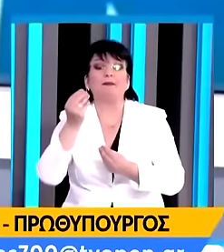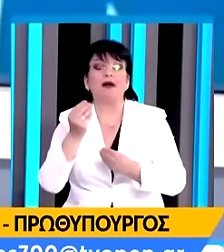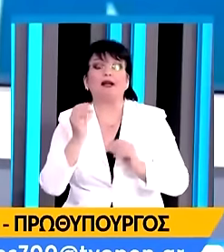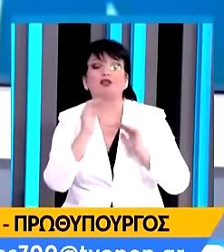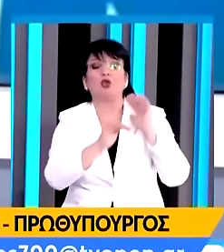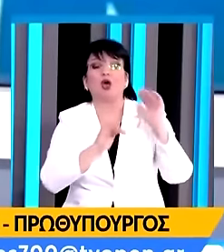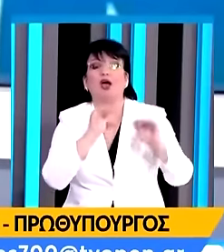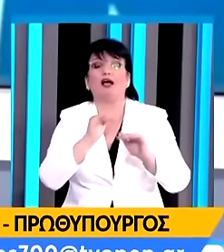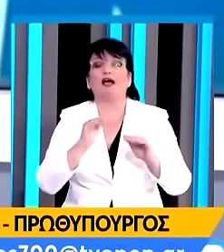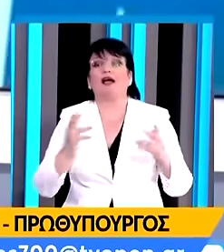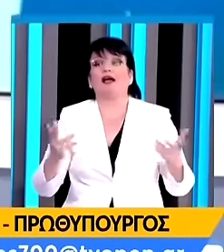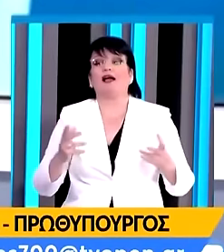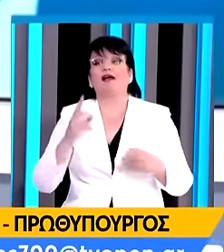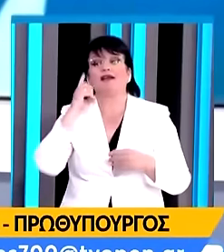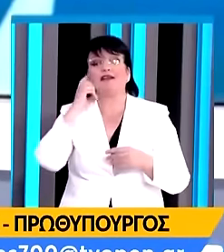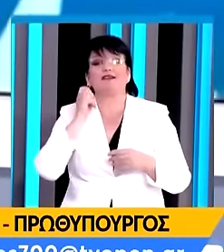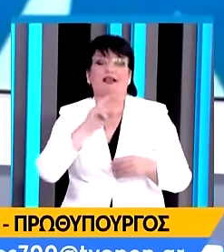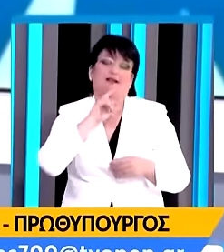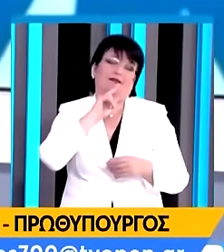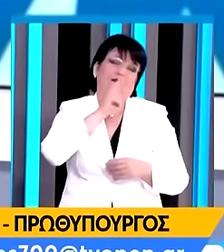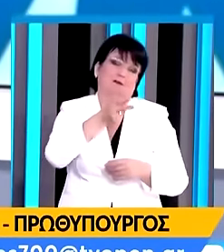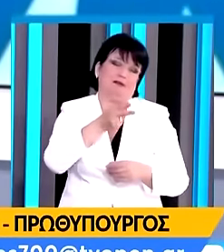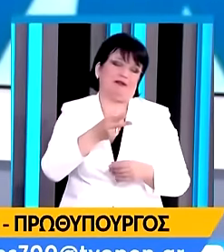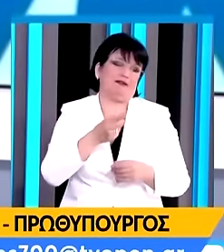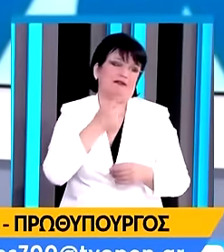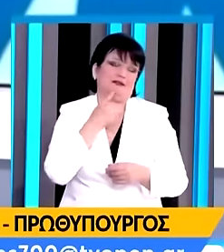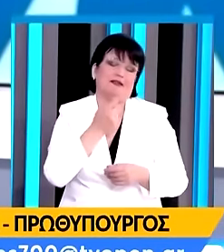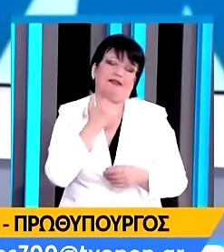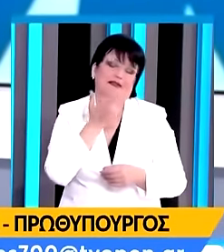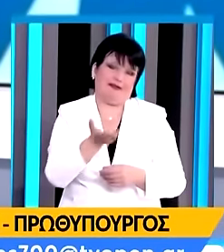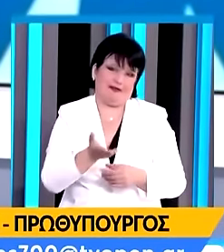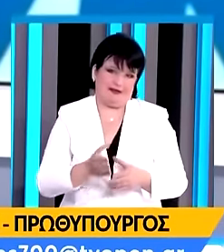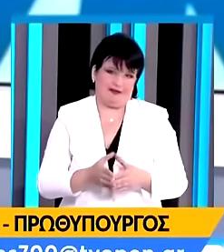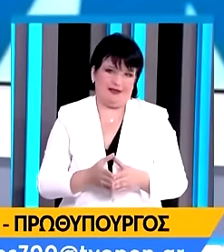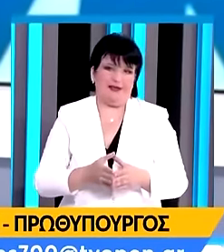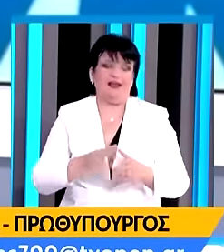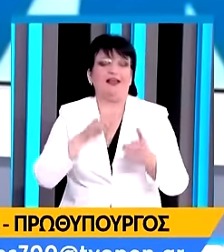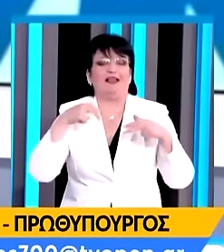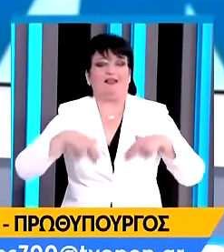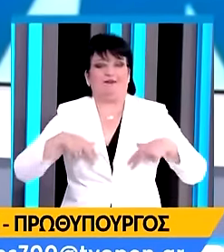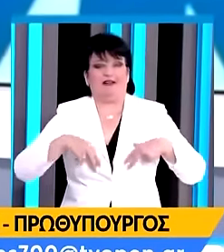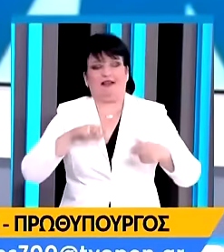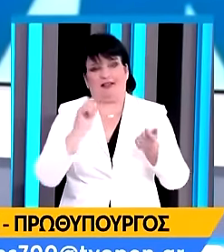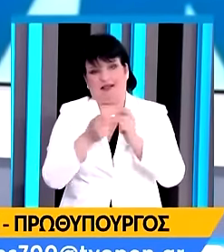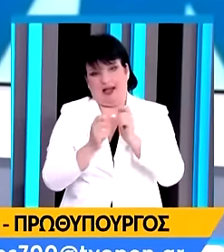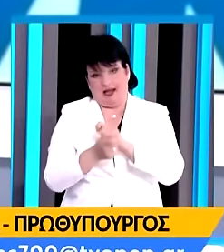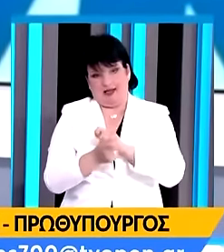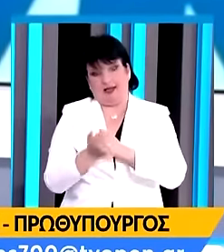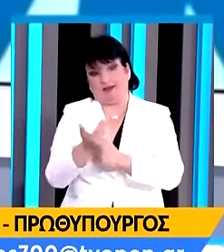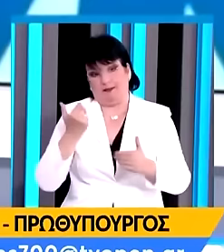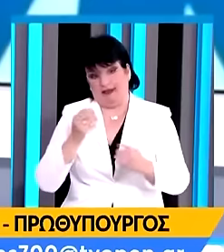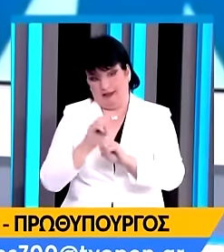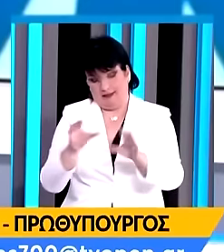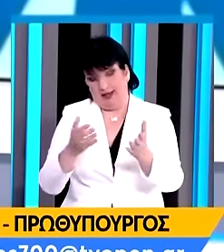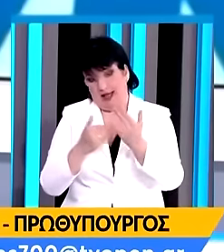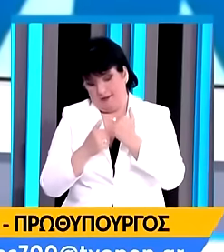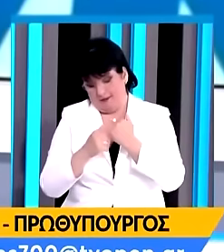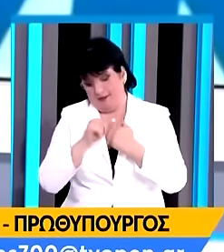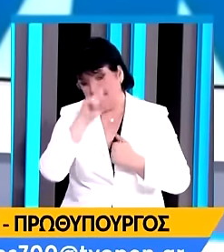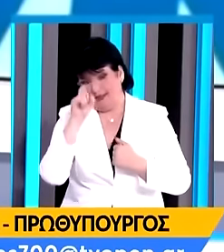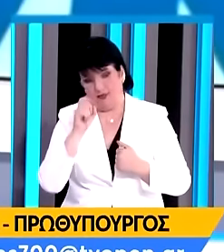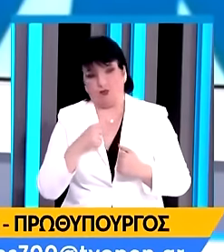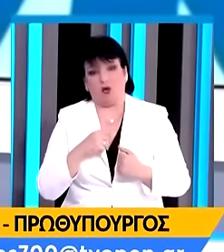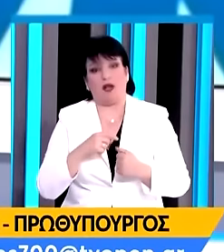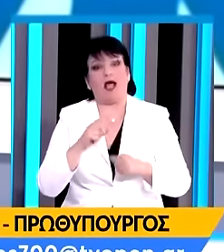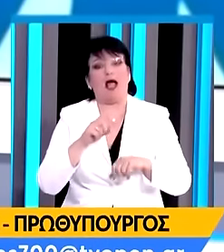ερώτηση. Είστε πολύ έμπειρος που ξέρετε ότι δεν πρόκειται ποτέ να σας την απαντήσω. Και όπως λοιπόν, ξέρετε, οι κυβερνητικές αλλαγές δεν προαναγγέλλονται. Αλλά νομίζω ότι έχω